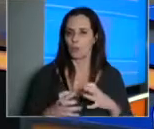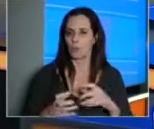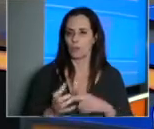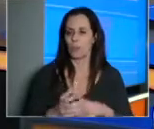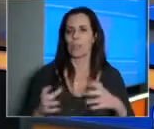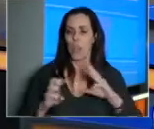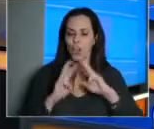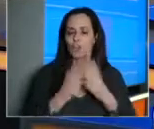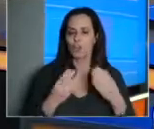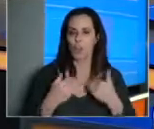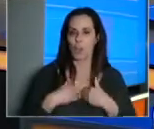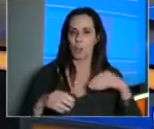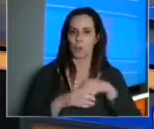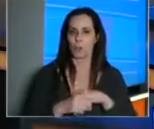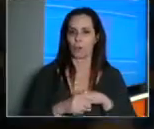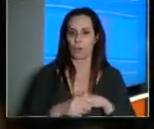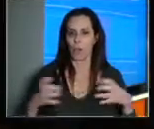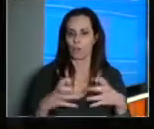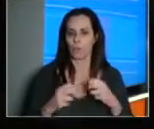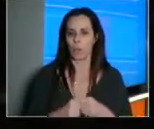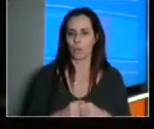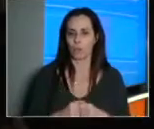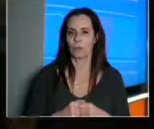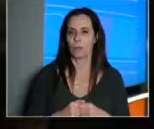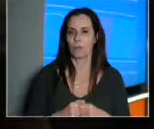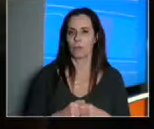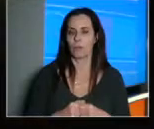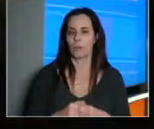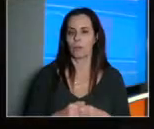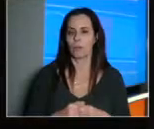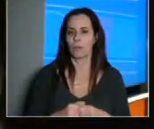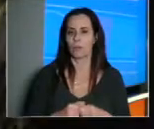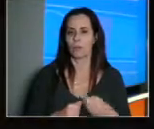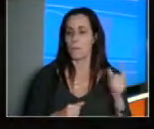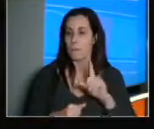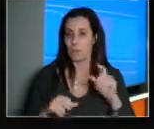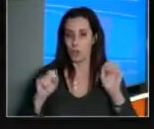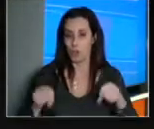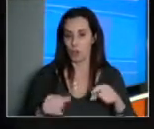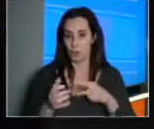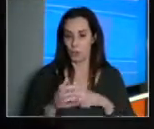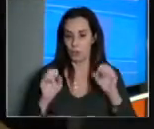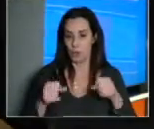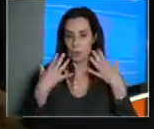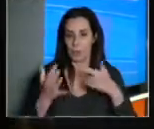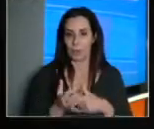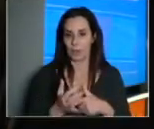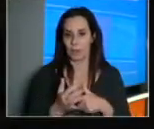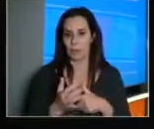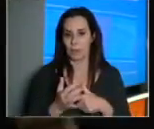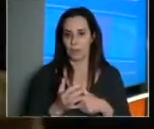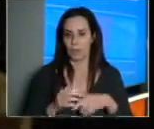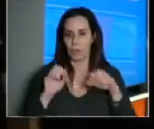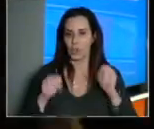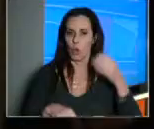את השבטים שאנחנו בתוך הקבוצות. מי ישלוט בסיפור? כי מי שישלוט בסיפור,